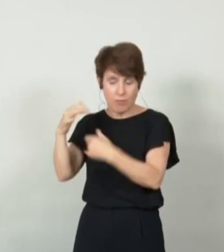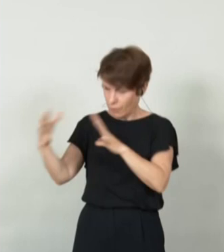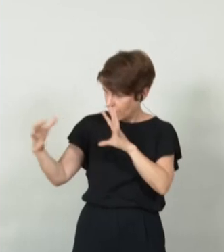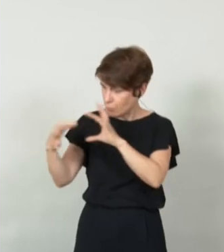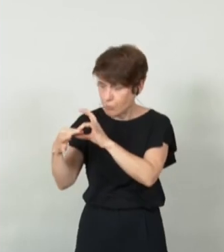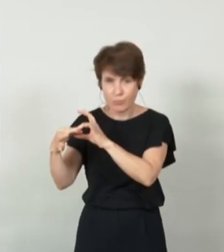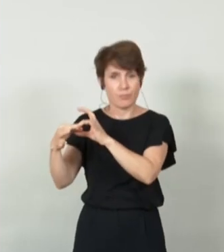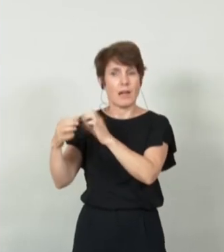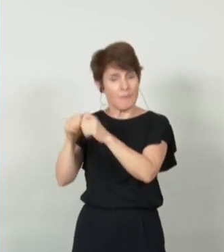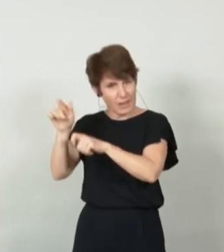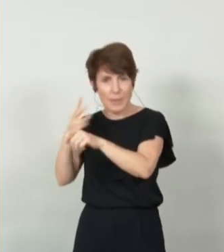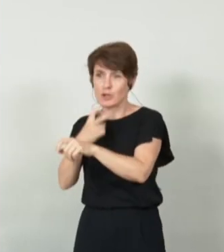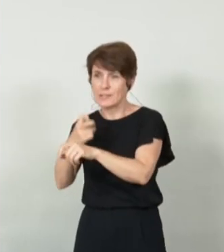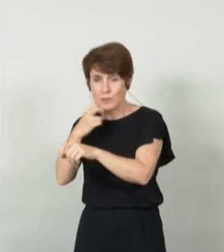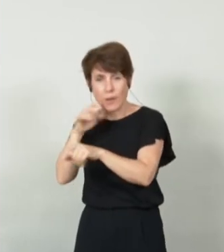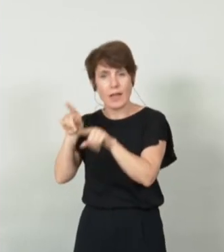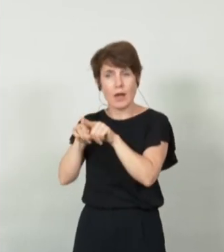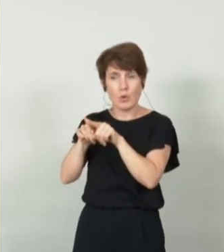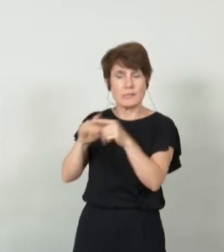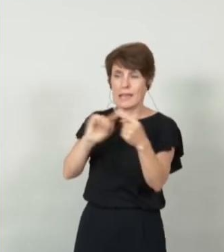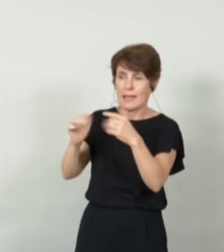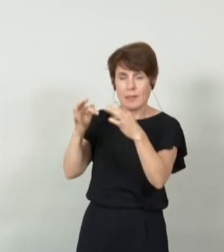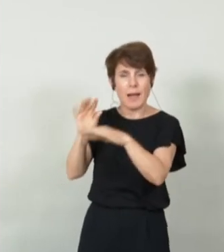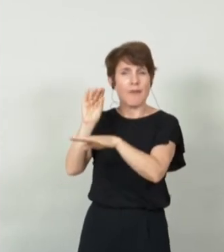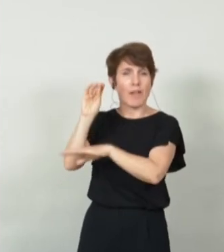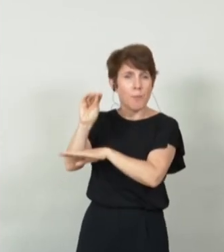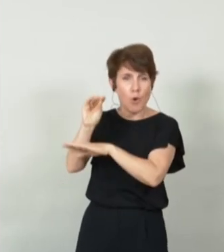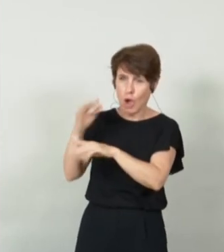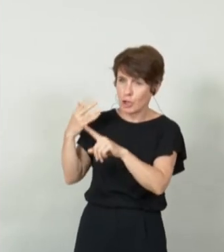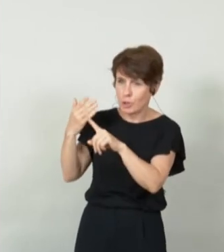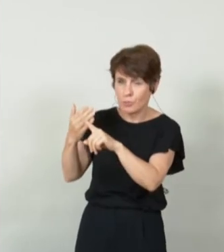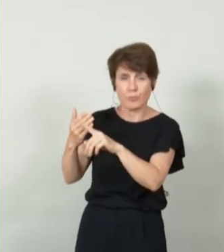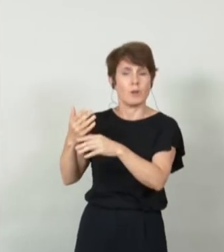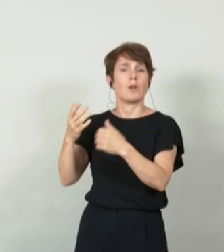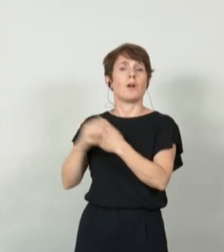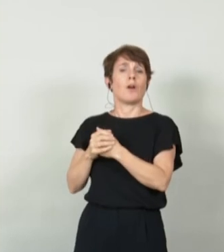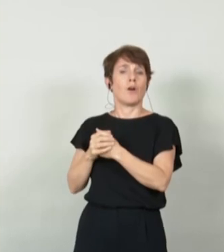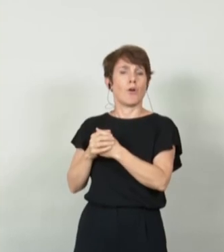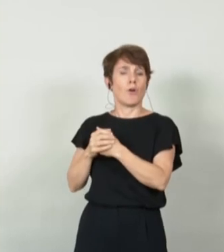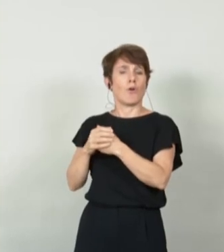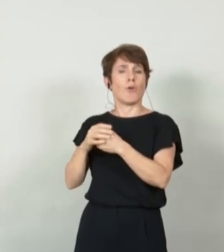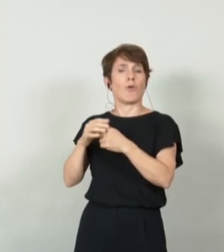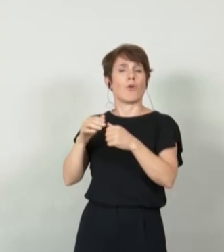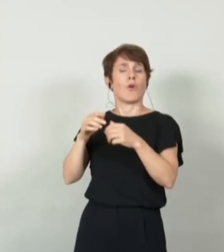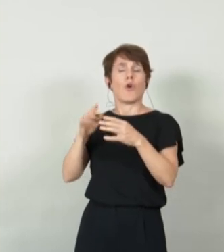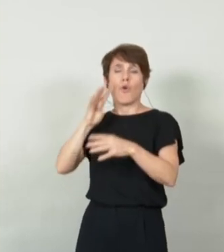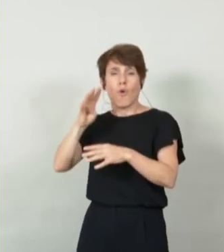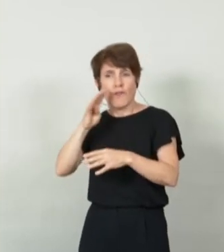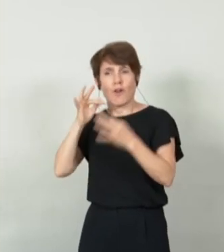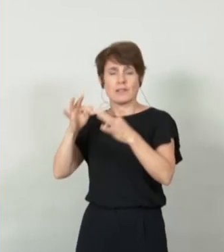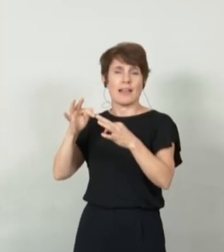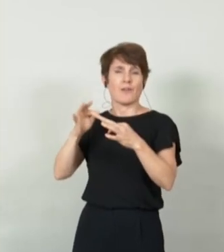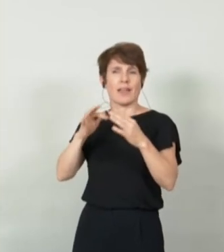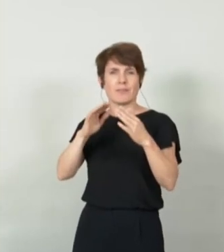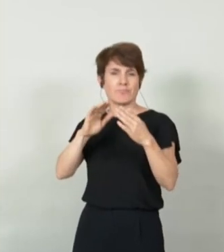la Pologne d'aujourd'hui face à son passé les 80e anniversaire du CDJC en lien avec le CRIF notamment la conférence sur les ghettos de Varsovie les chroniques du